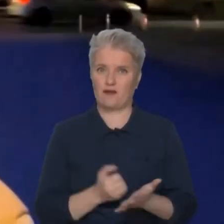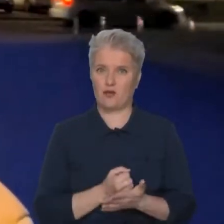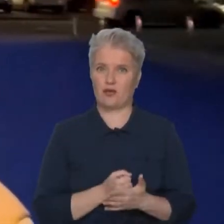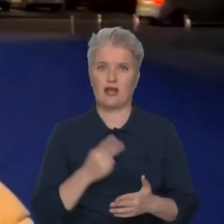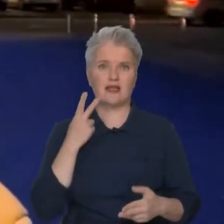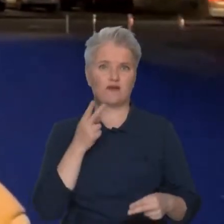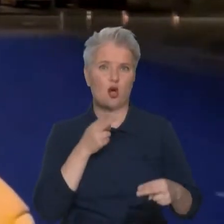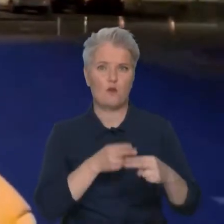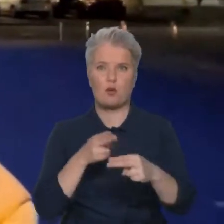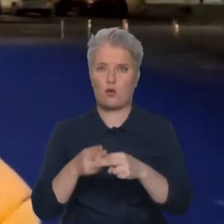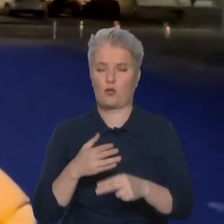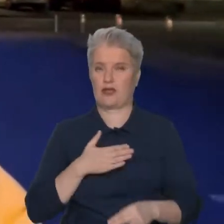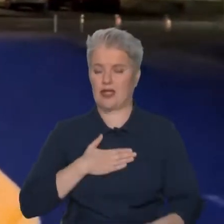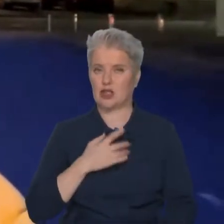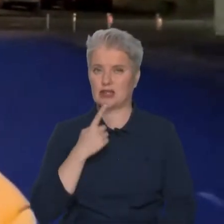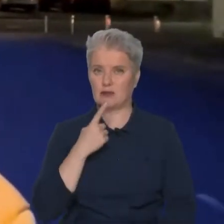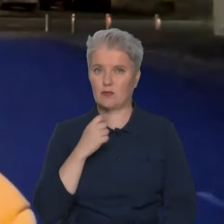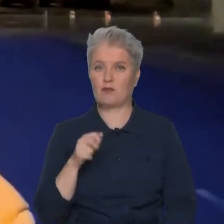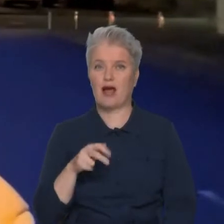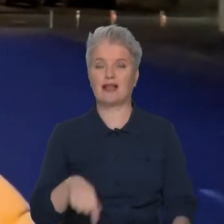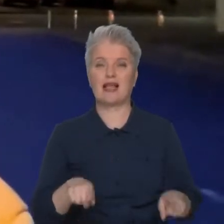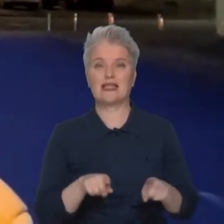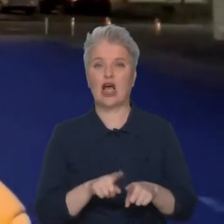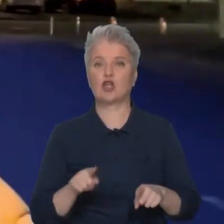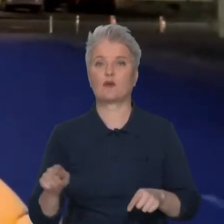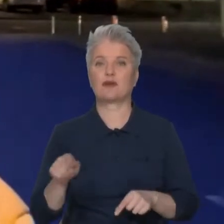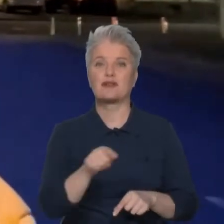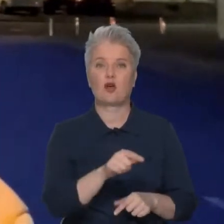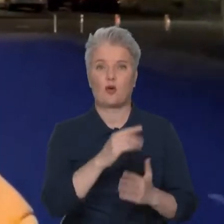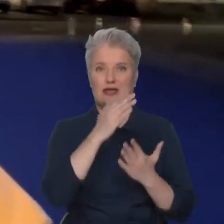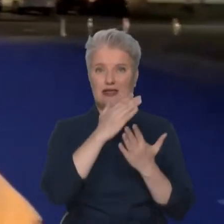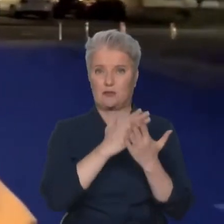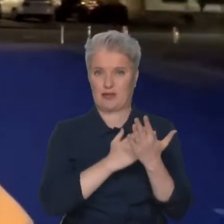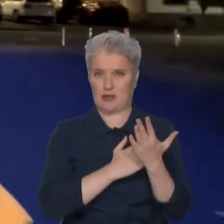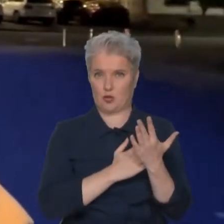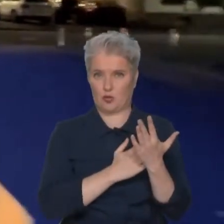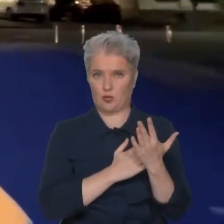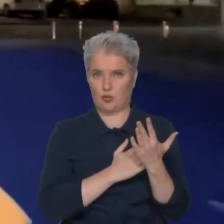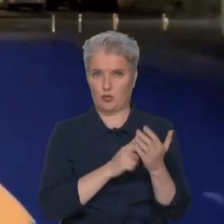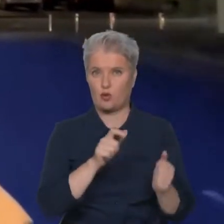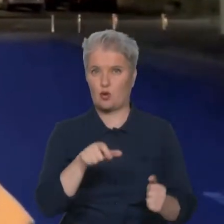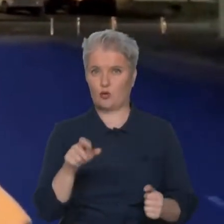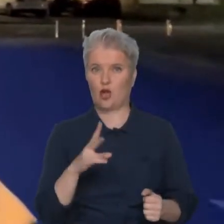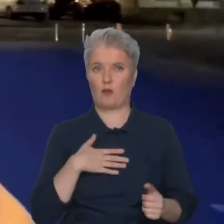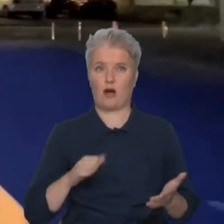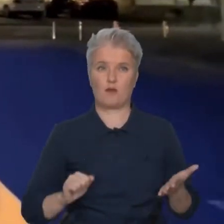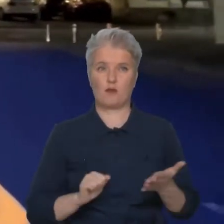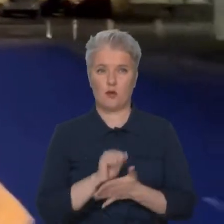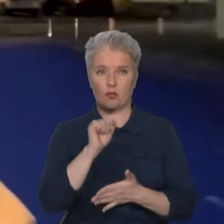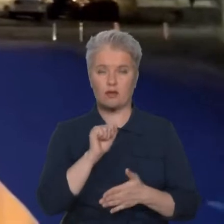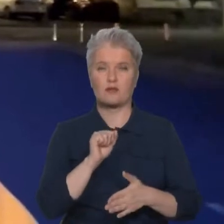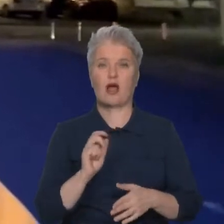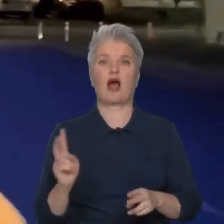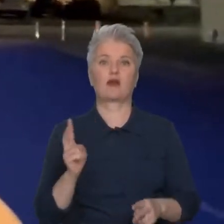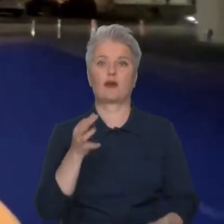завжди блокують наші спроби, але такого, щоб з цього списку тих людей, кого ми публікуємо в цій базі даних,